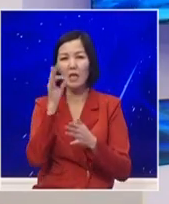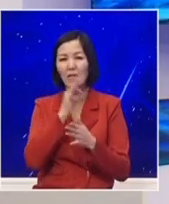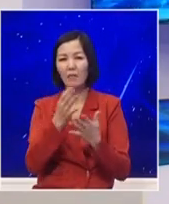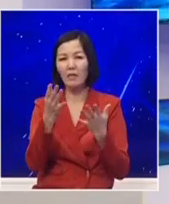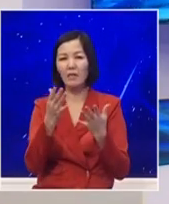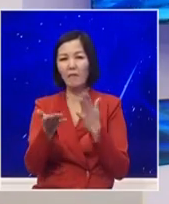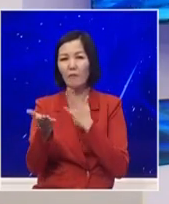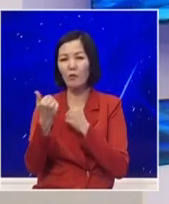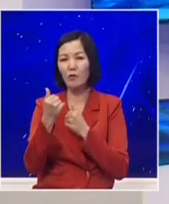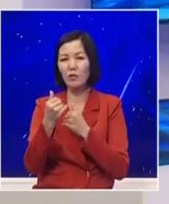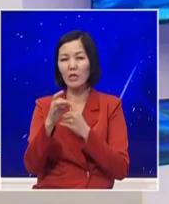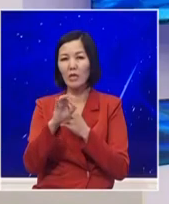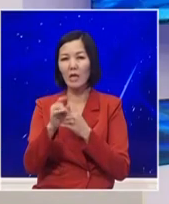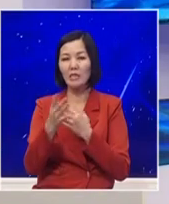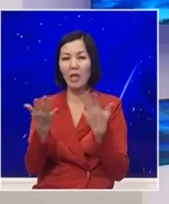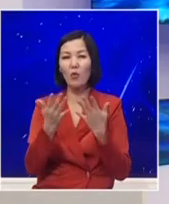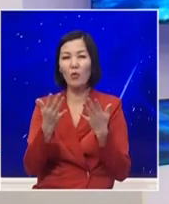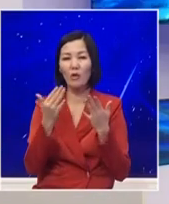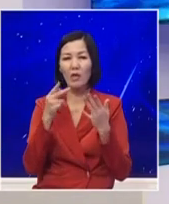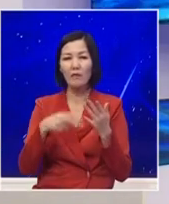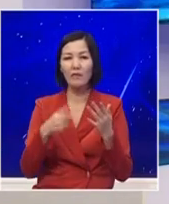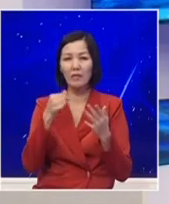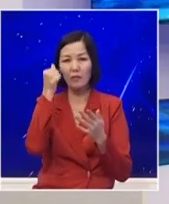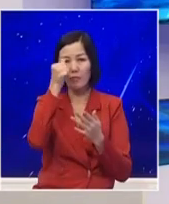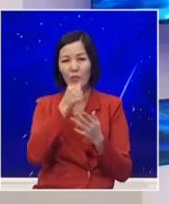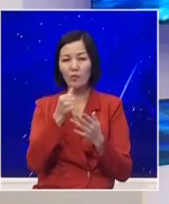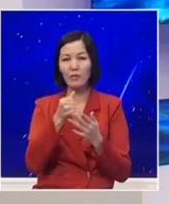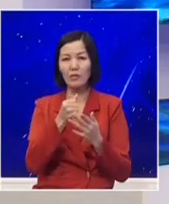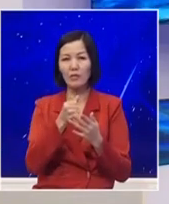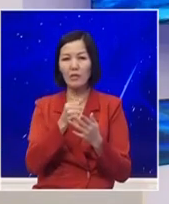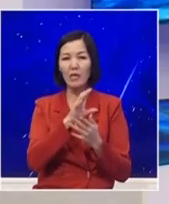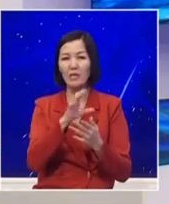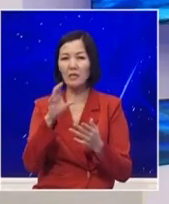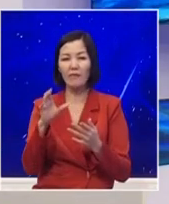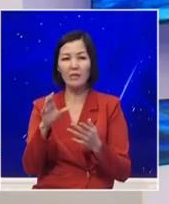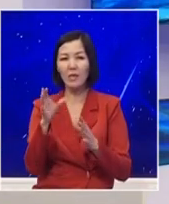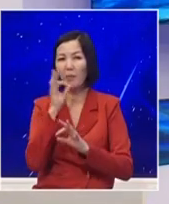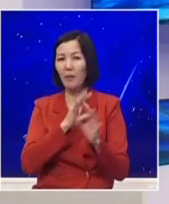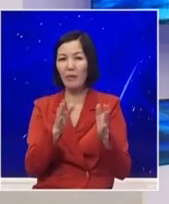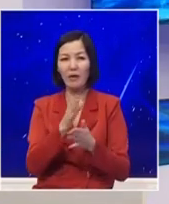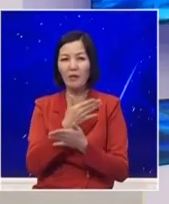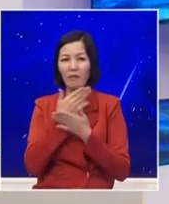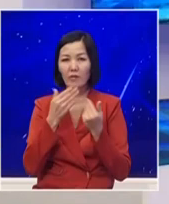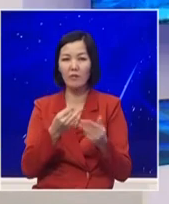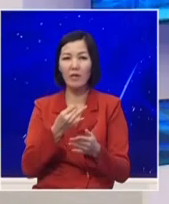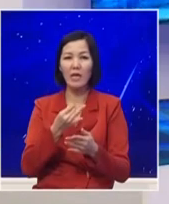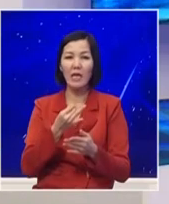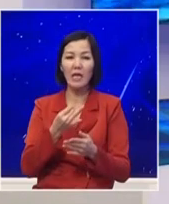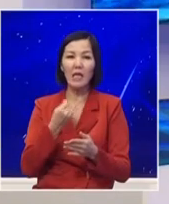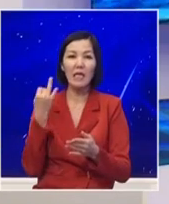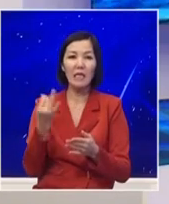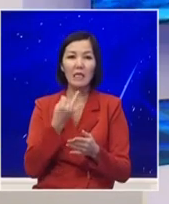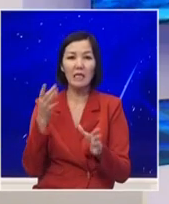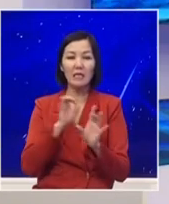таблетки выбрали в прошлый раз. В 2020 году нет советских препаратов. Эти интересные высказывания